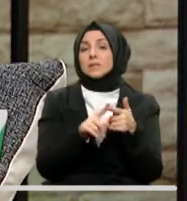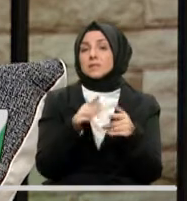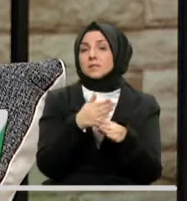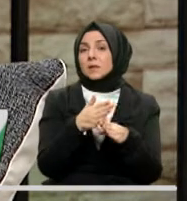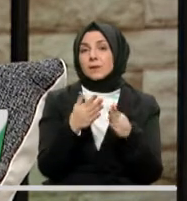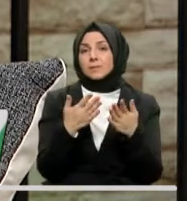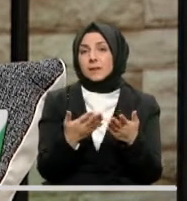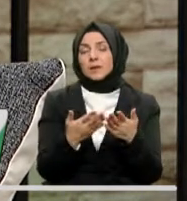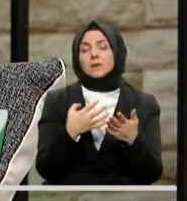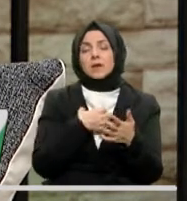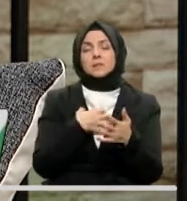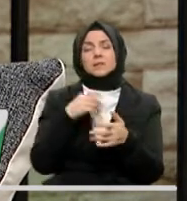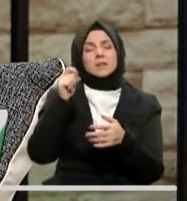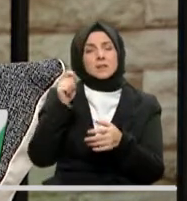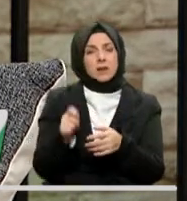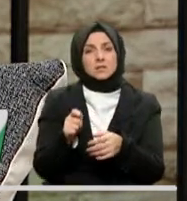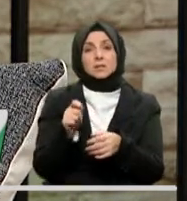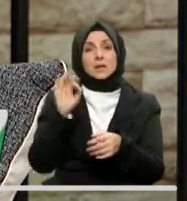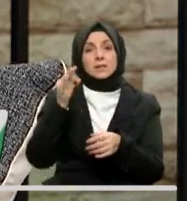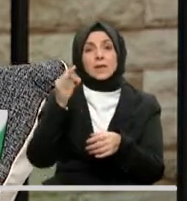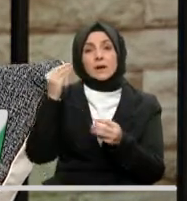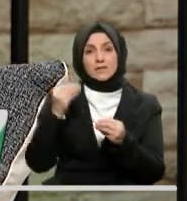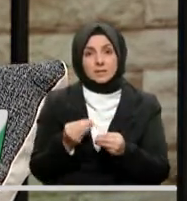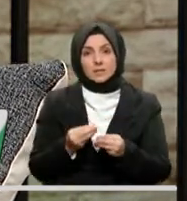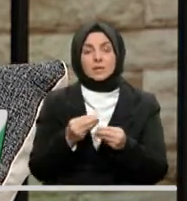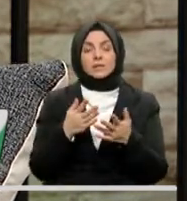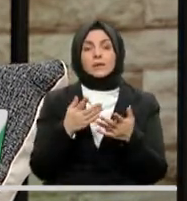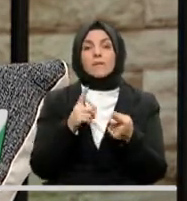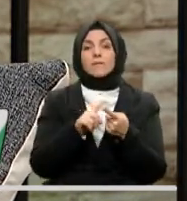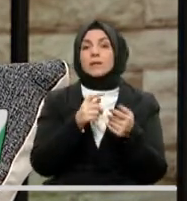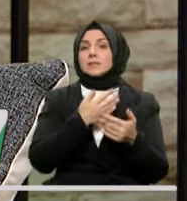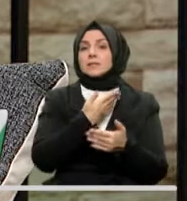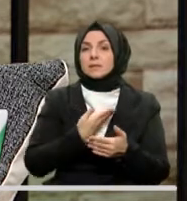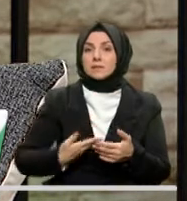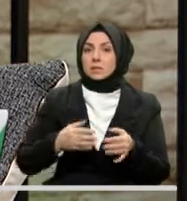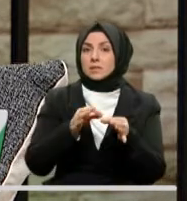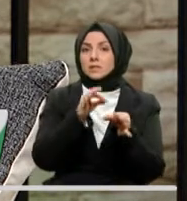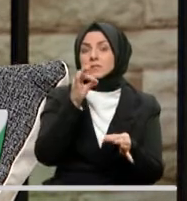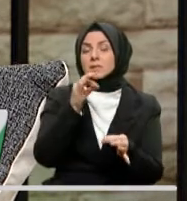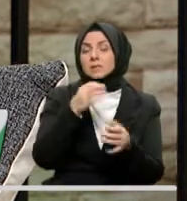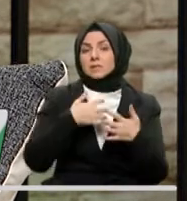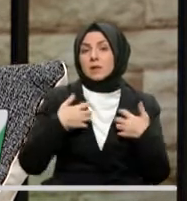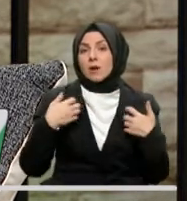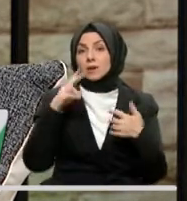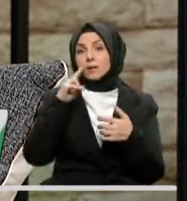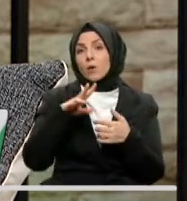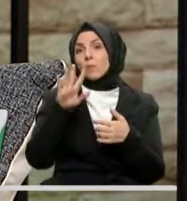Gerçekten değer verecek gerçekten sevecek insanı layık görmesidir Ben bunu hak etmiyorum ki hatta yadırgar Ya bir insan ona